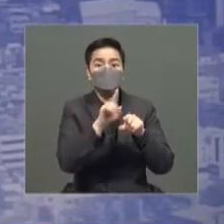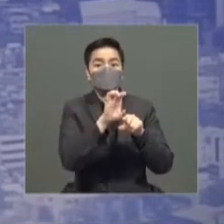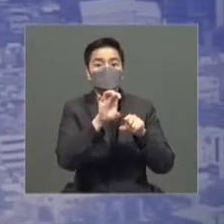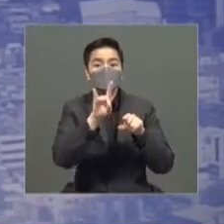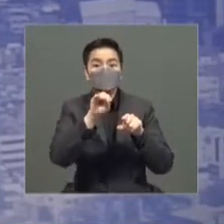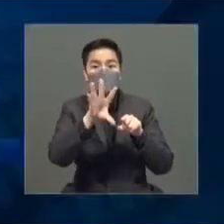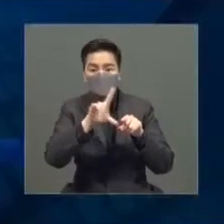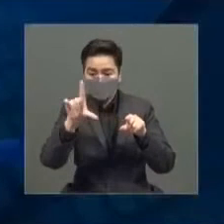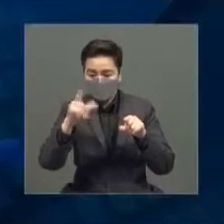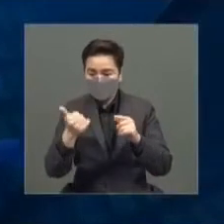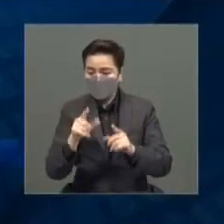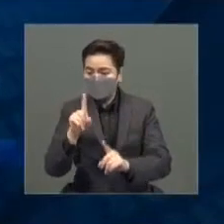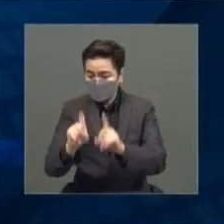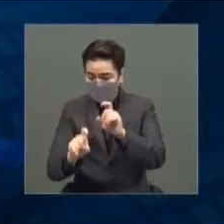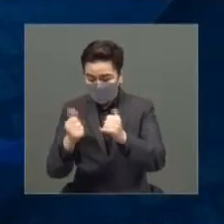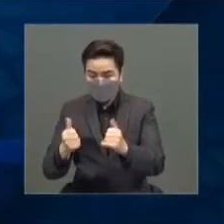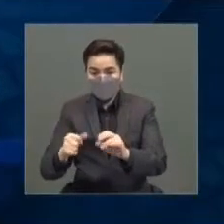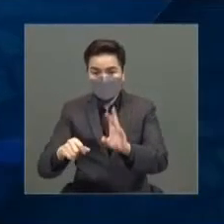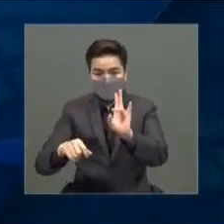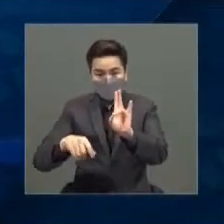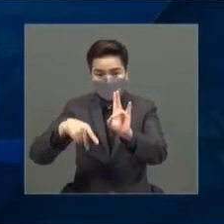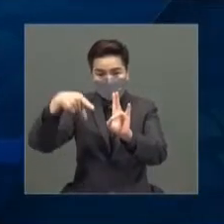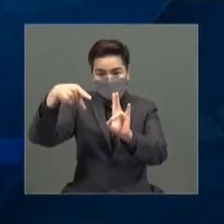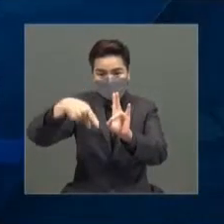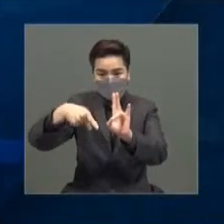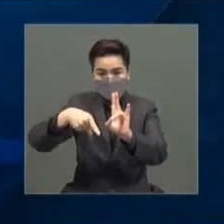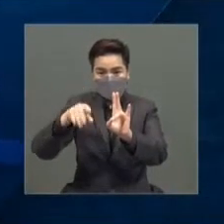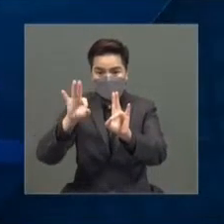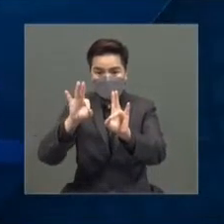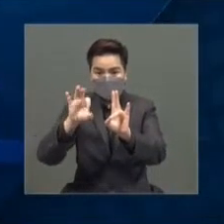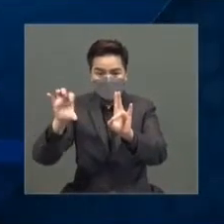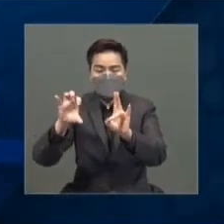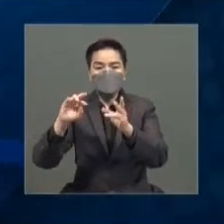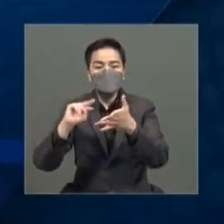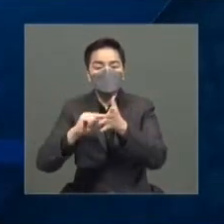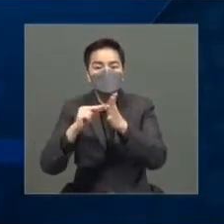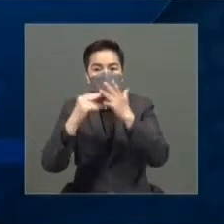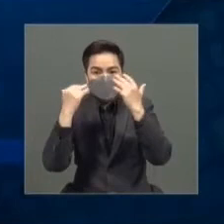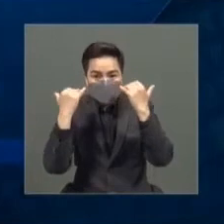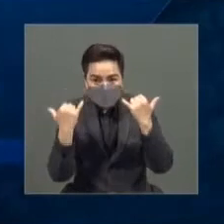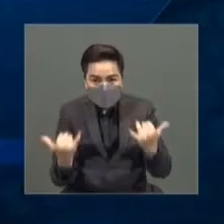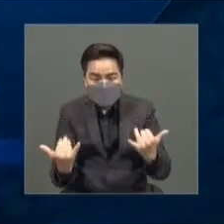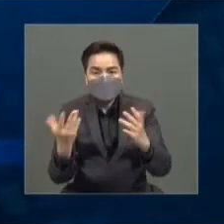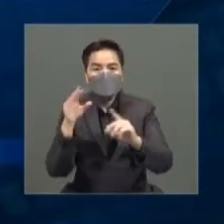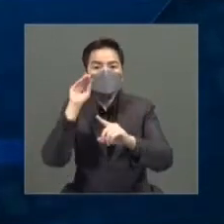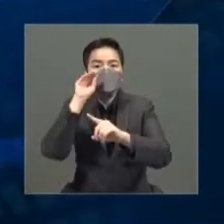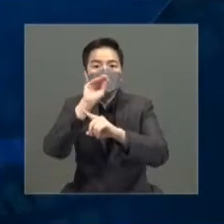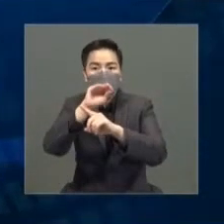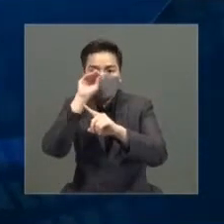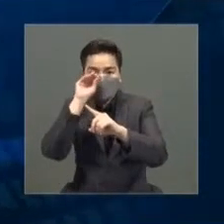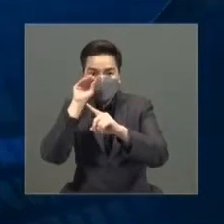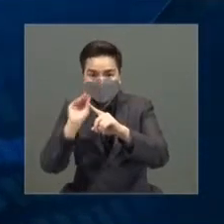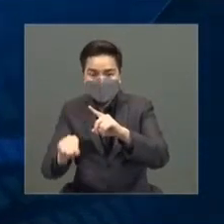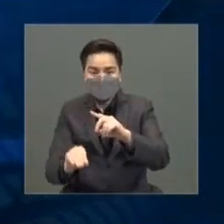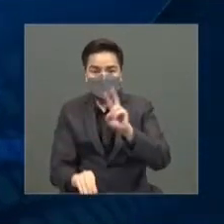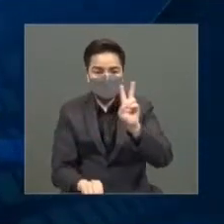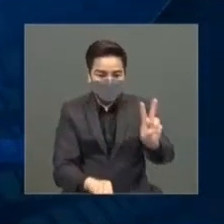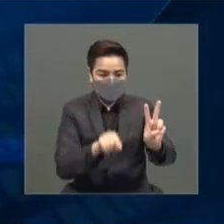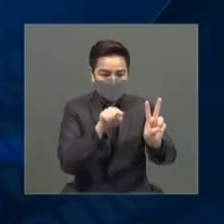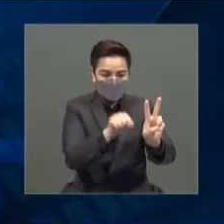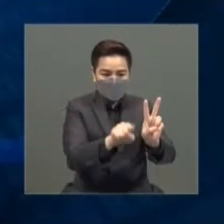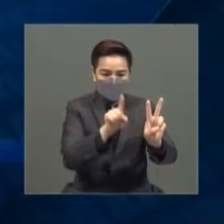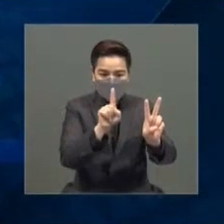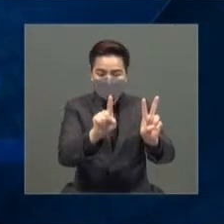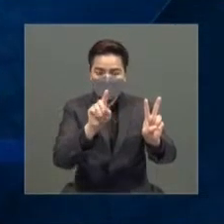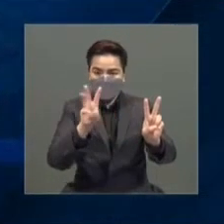ผู้เสียชีวิตนะคะบวกไป 7,900 กว่ารายซึ่งทำให้เปอร์เซ็นต์นะคะยังอยู่ที่